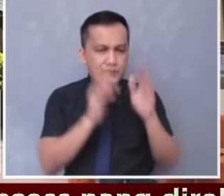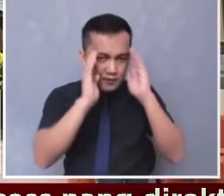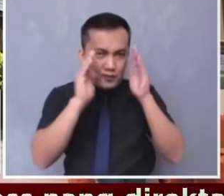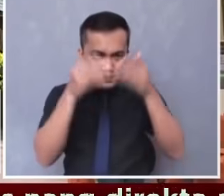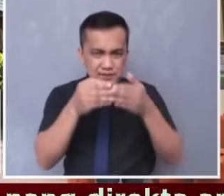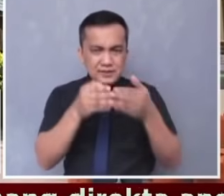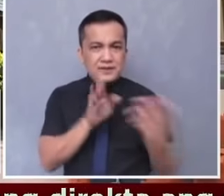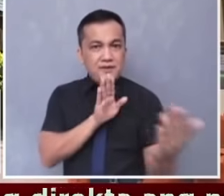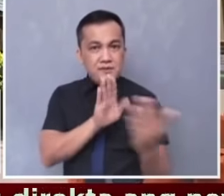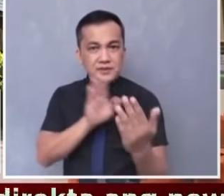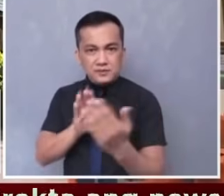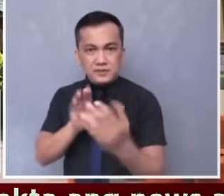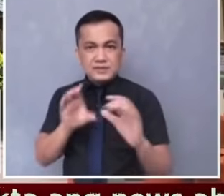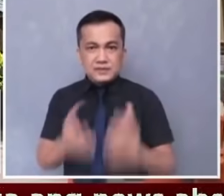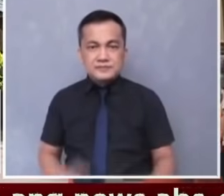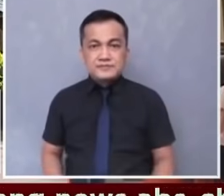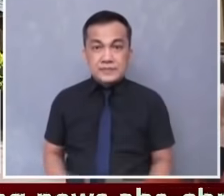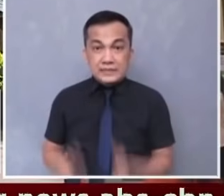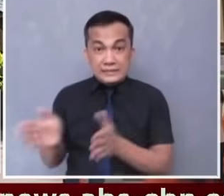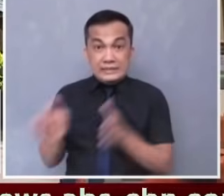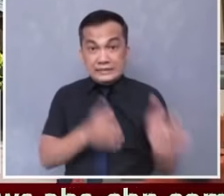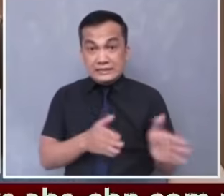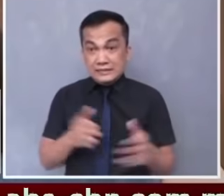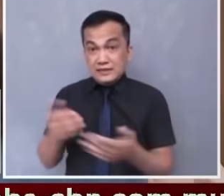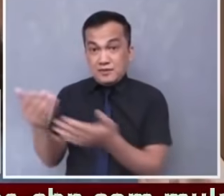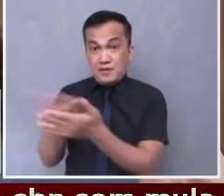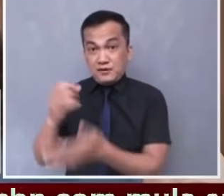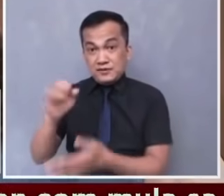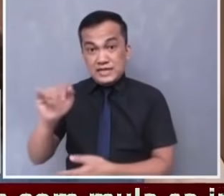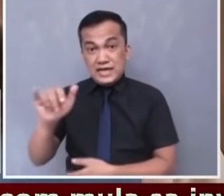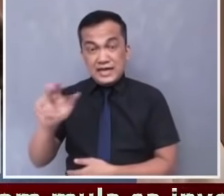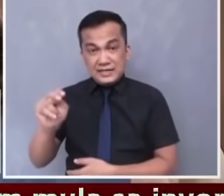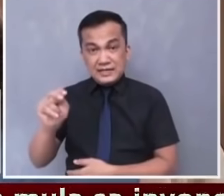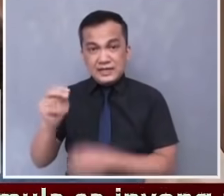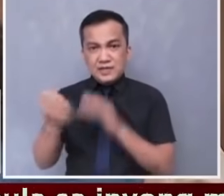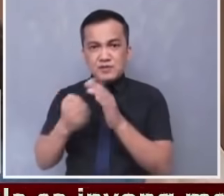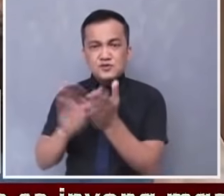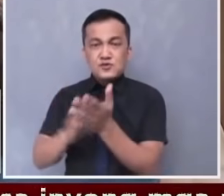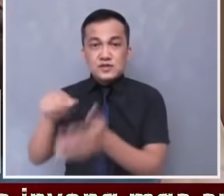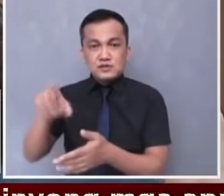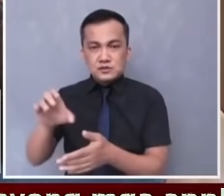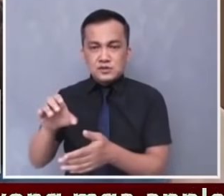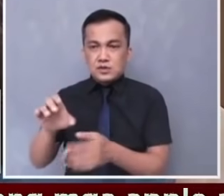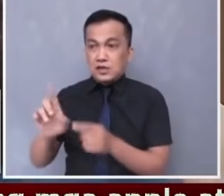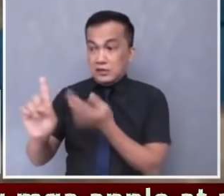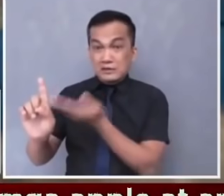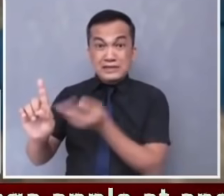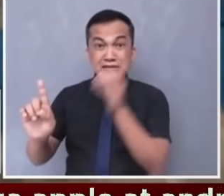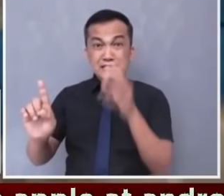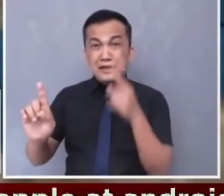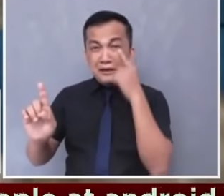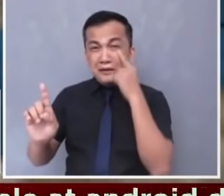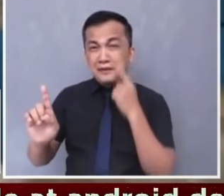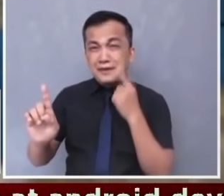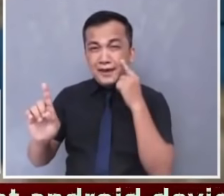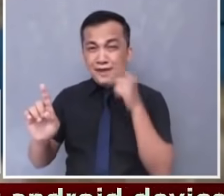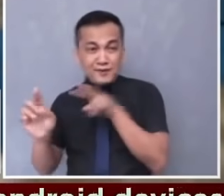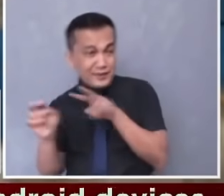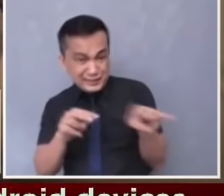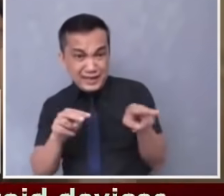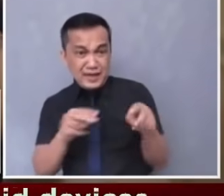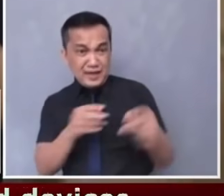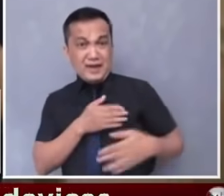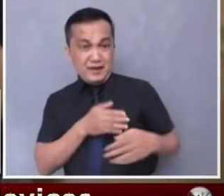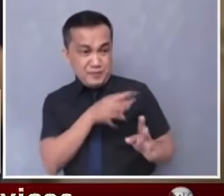class. Sa bagong Silangan Elementary School, Quezon City, naiyak ang isang guro nang makita ang saya ng mga